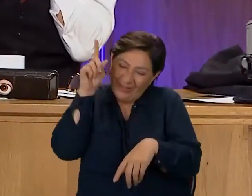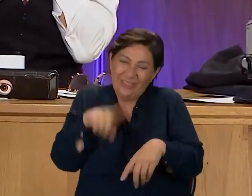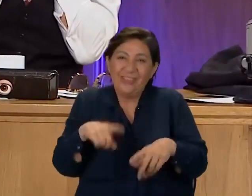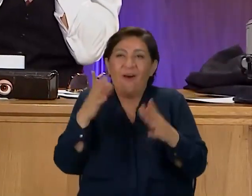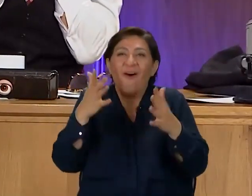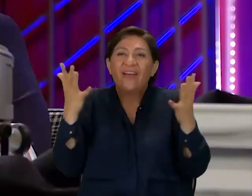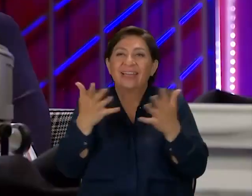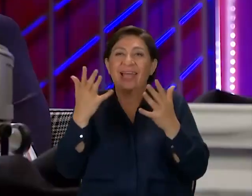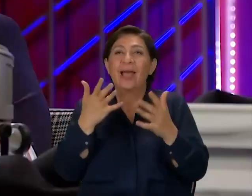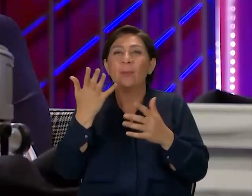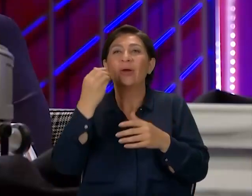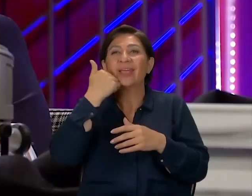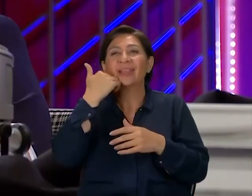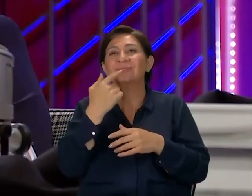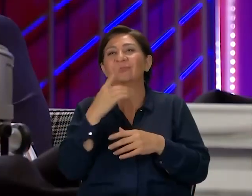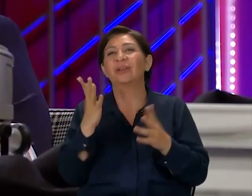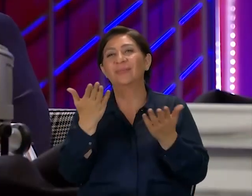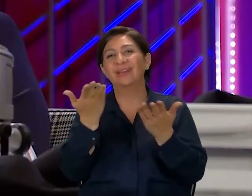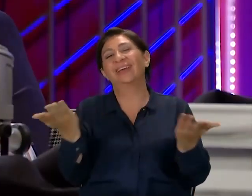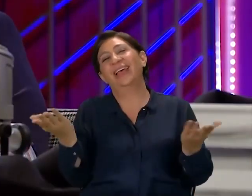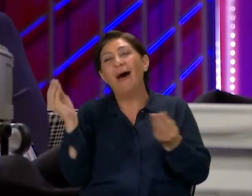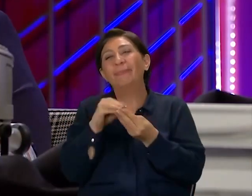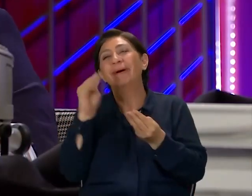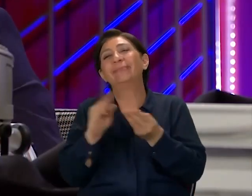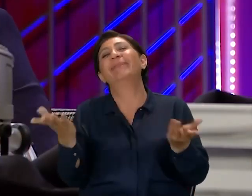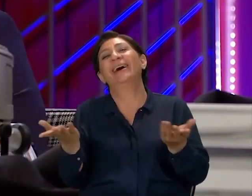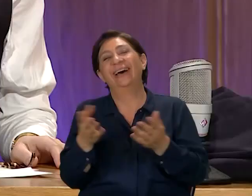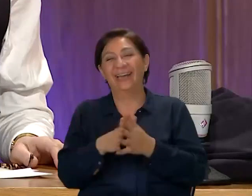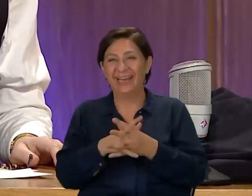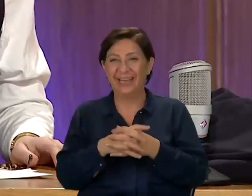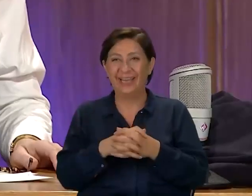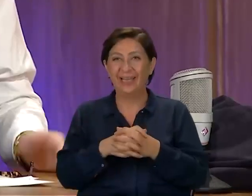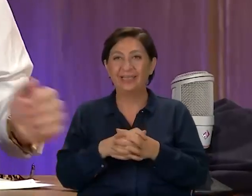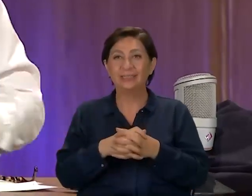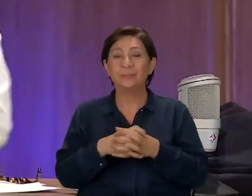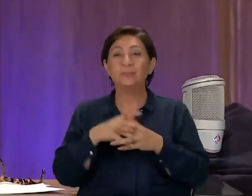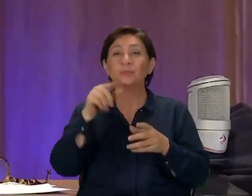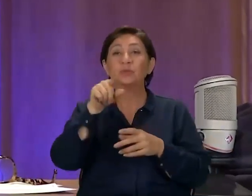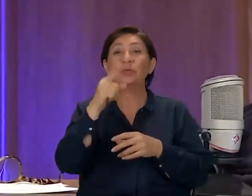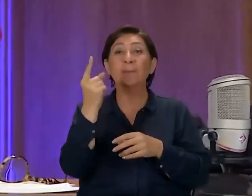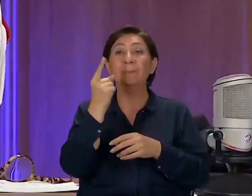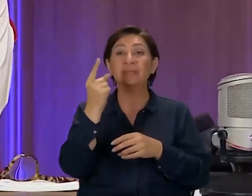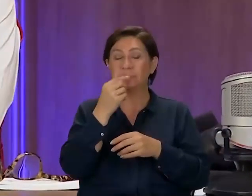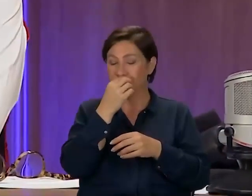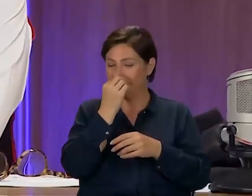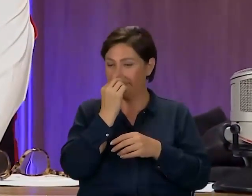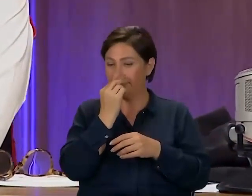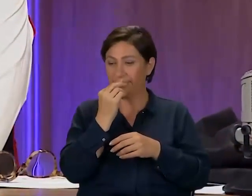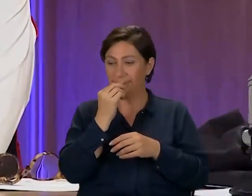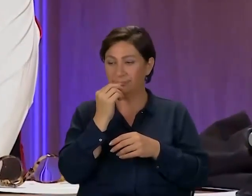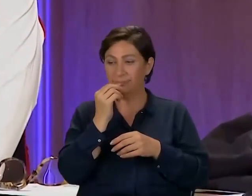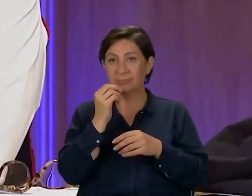o kadar. Ama o kadar da yalan söyleme sen. Bak. Şöyle bir